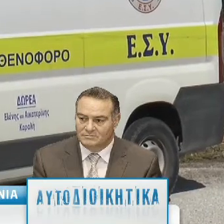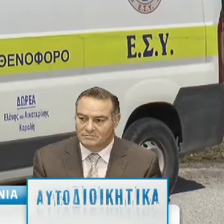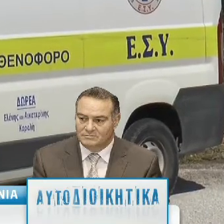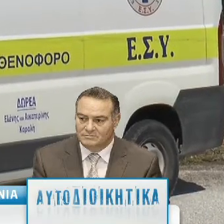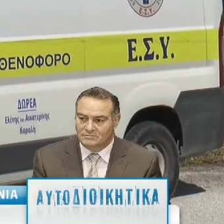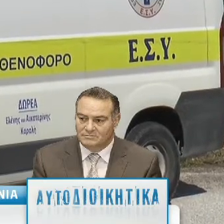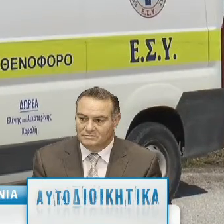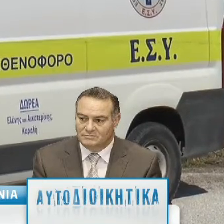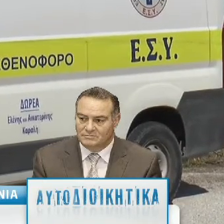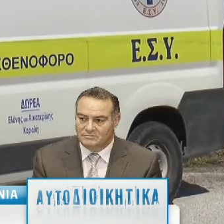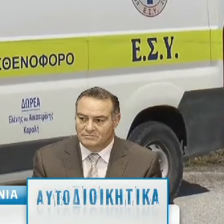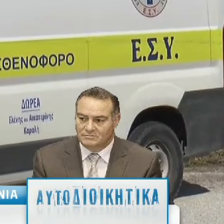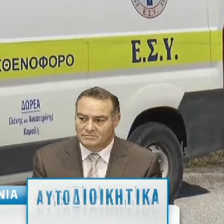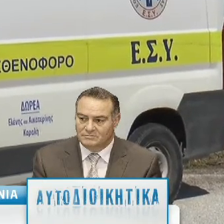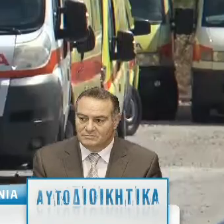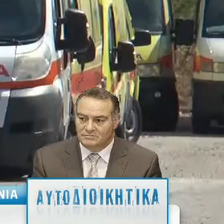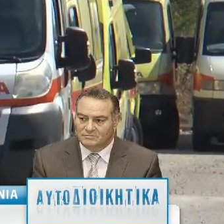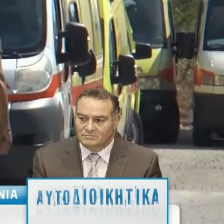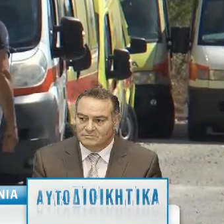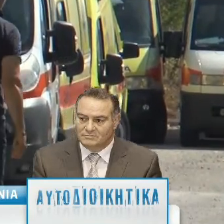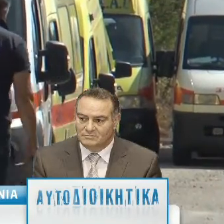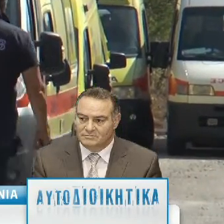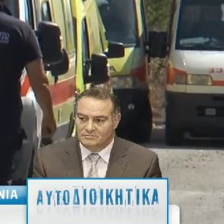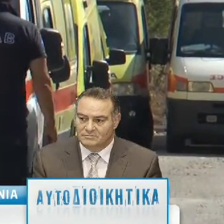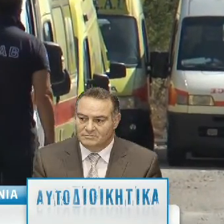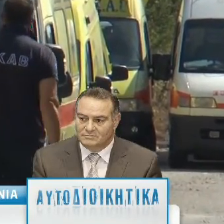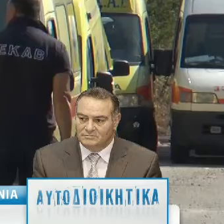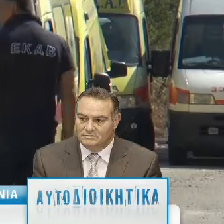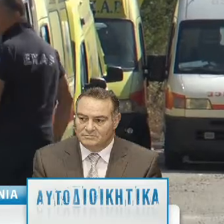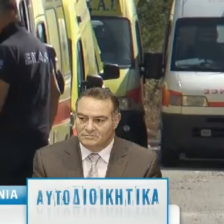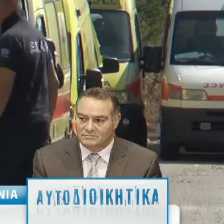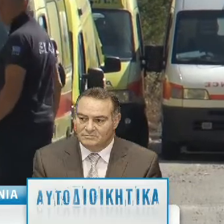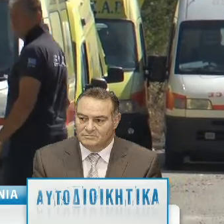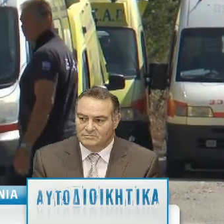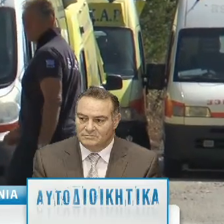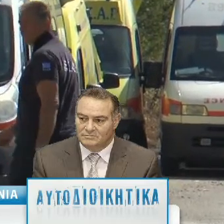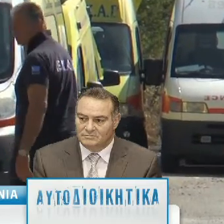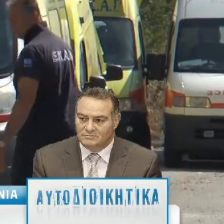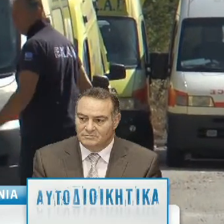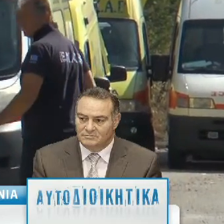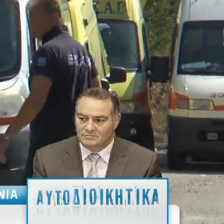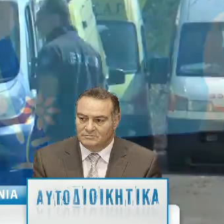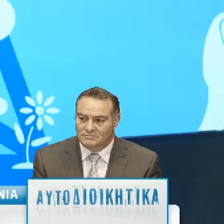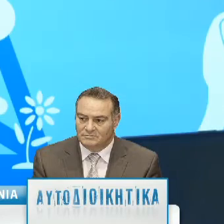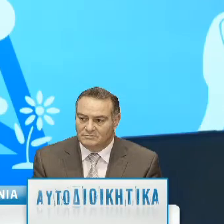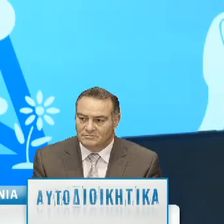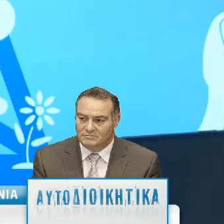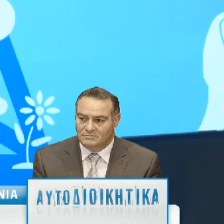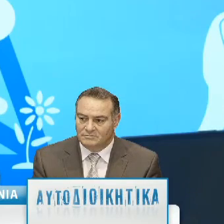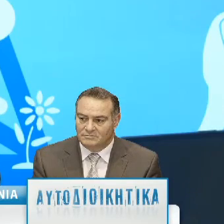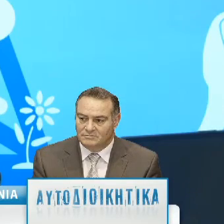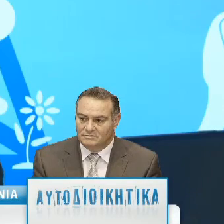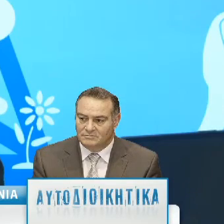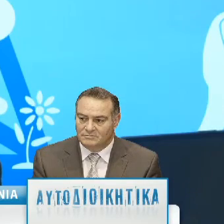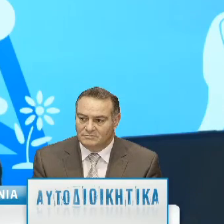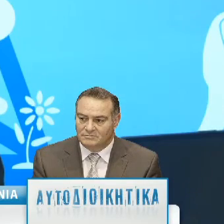μεγάλο εφόδιο για αυτούς οι οποίοι θέλουν να προβάλλουν το νομό τους. Και για εμάς, επομένως, θα πρέπει να είναι προτεραιότητα. Θα πρέπει να γίνει γρήγορα